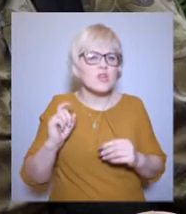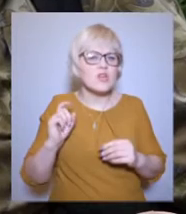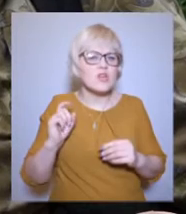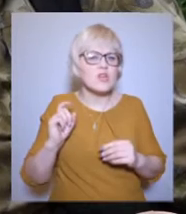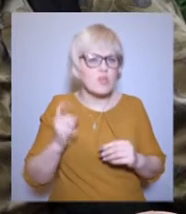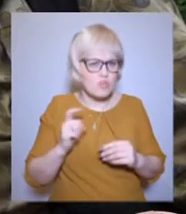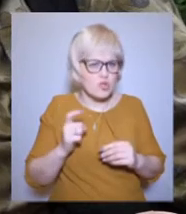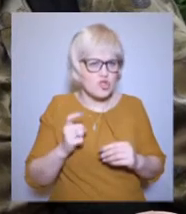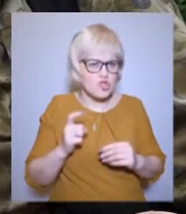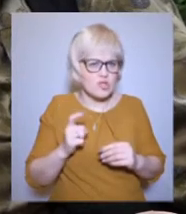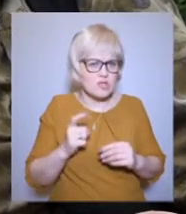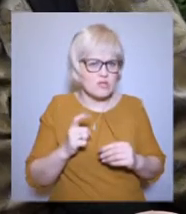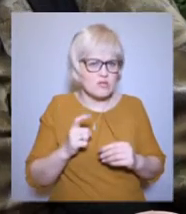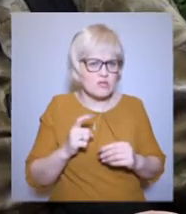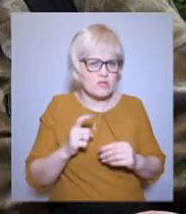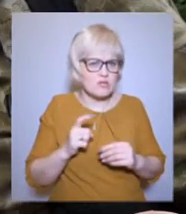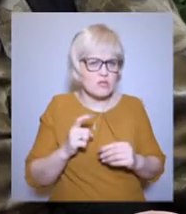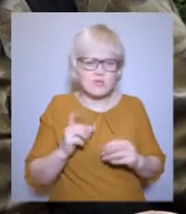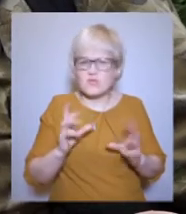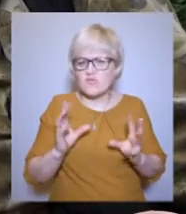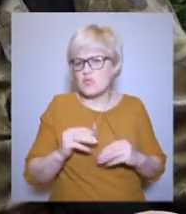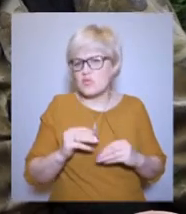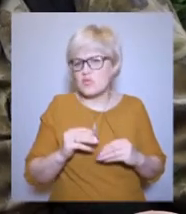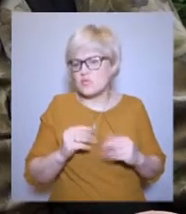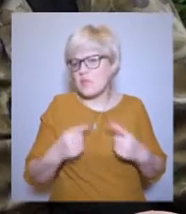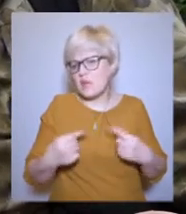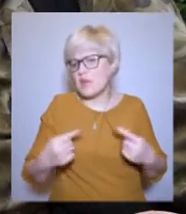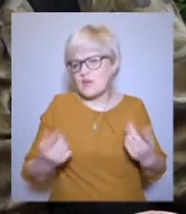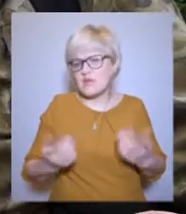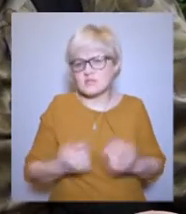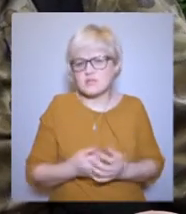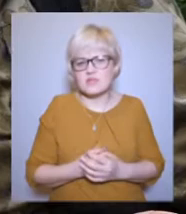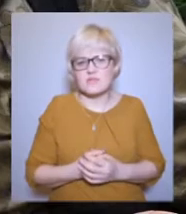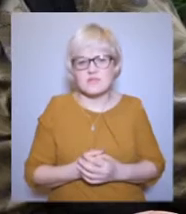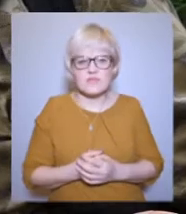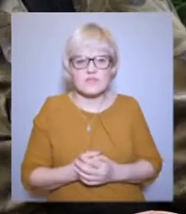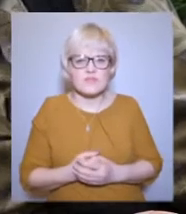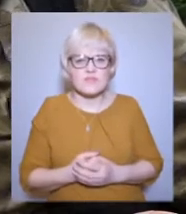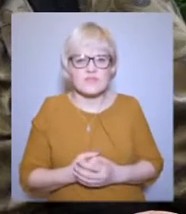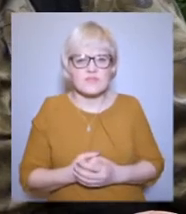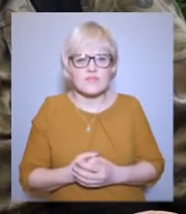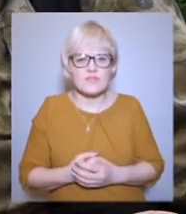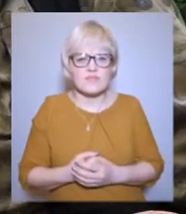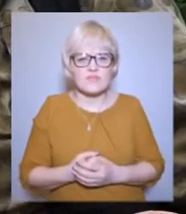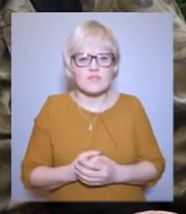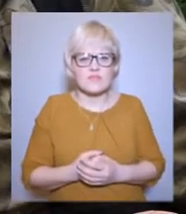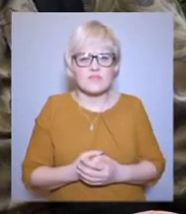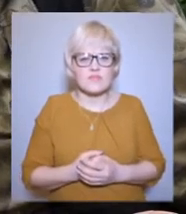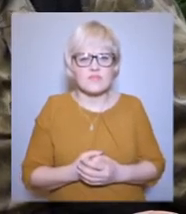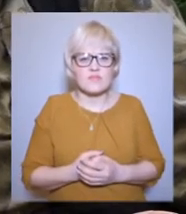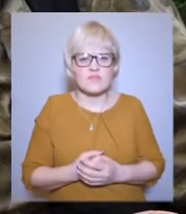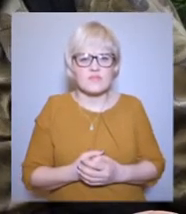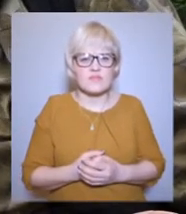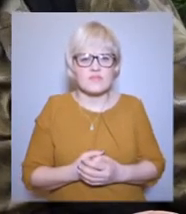ромбики, ромбические. То есть природа так. Ну, за счет этого у них разные свойства